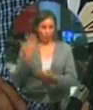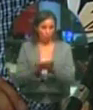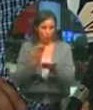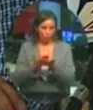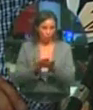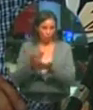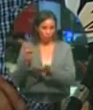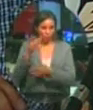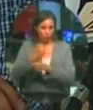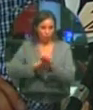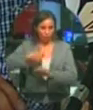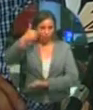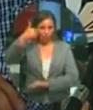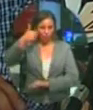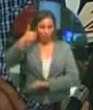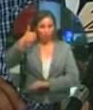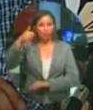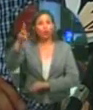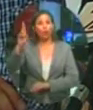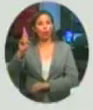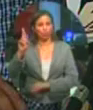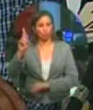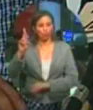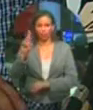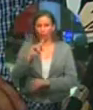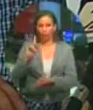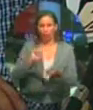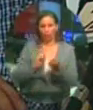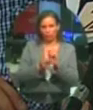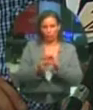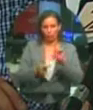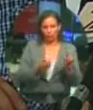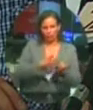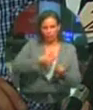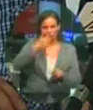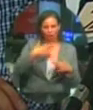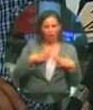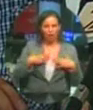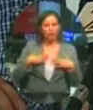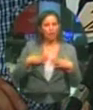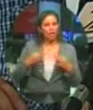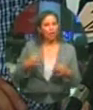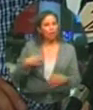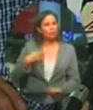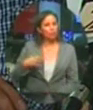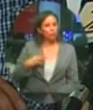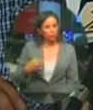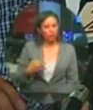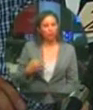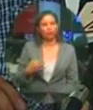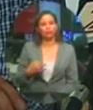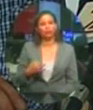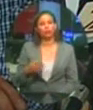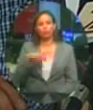את שר הבריאות זה רוטשטיין ולא הפוך, אנחנו מכריזים עכשיו על פתיחה בשביתת רעב.